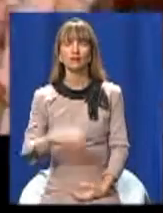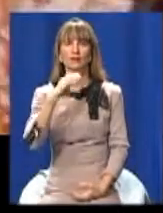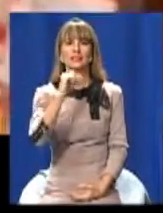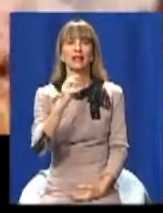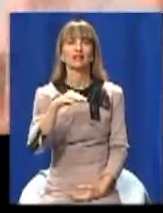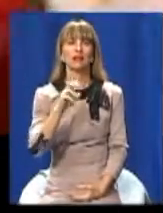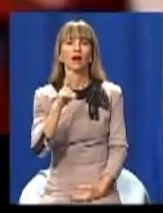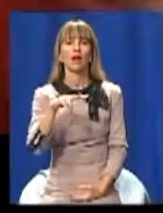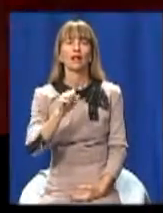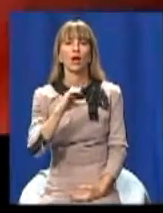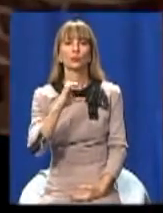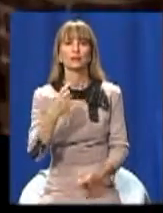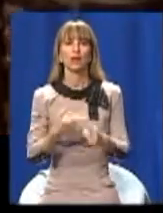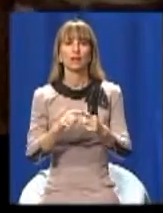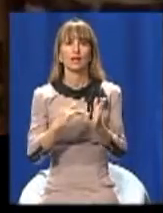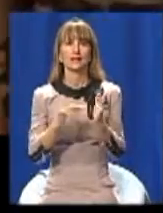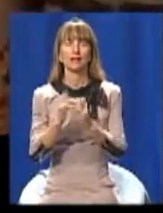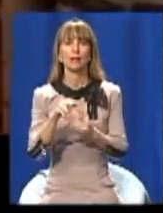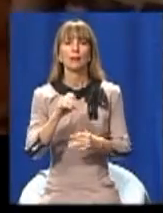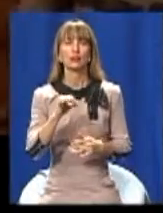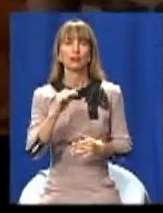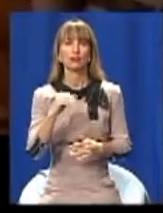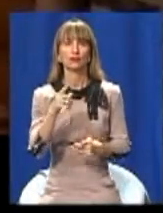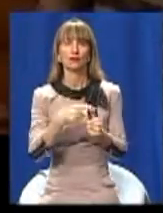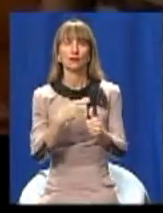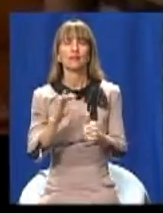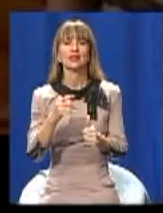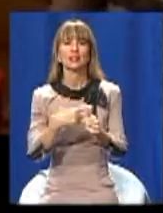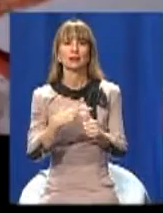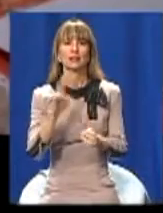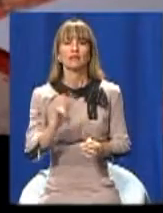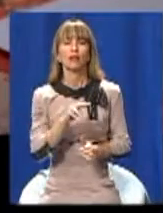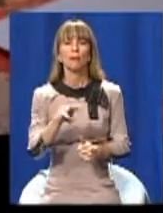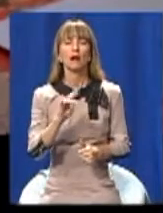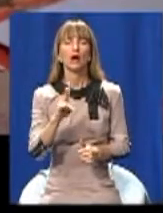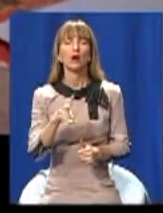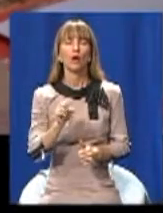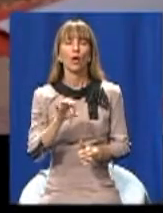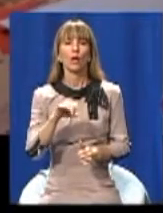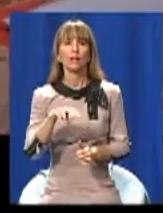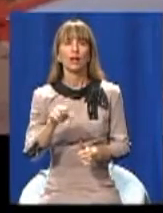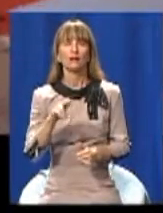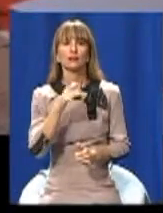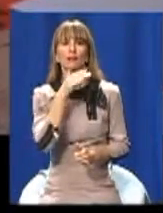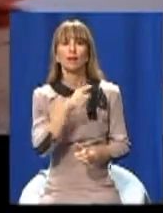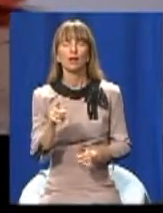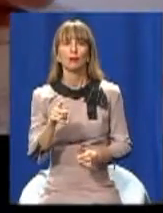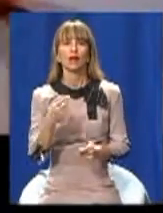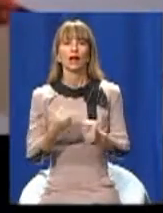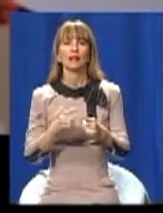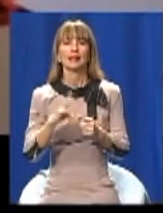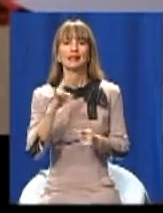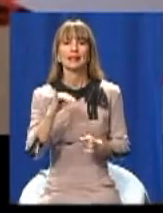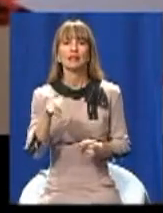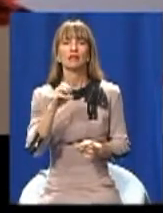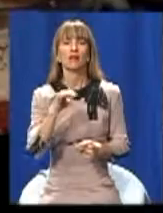Санта-Клаус – це різдвяний персонаж. Його ім'я походить від імені Святого Миколая – Сейнт Ніколас. З часом нідерландська назва Святого Миколая